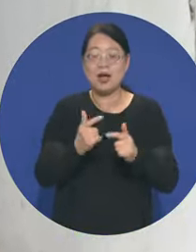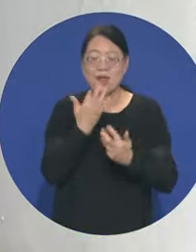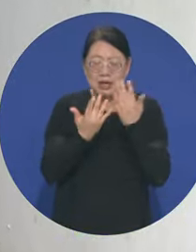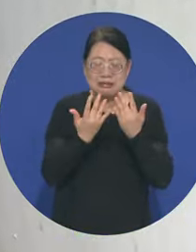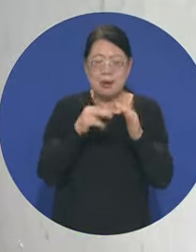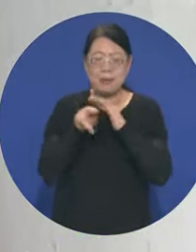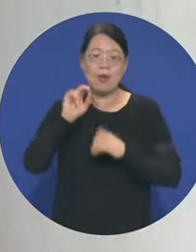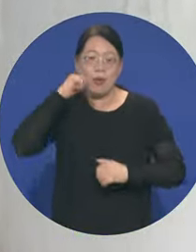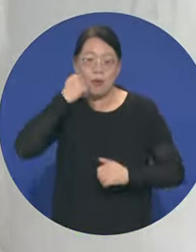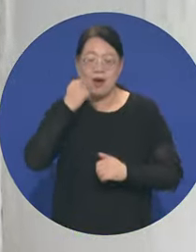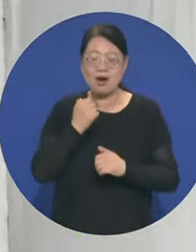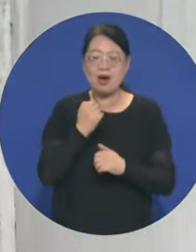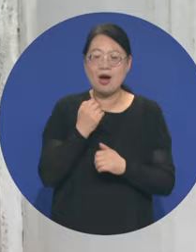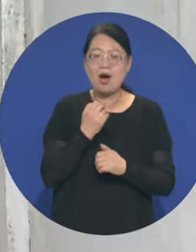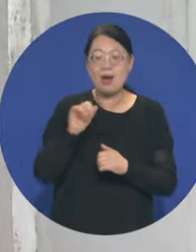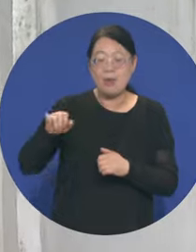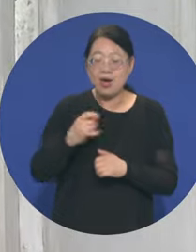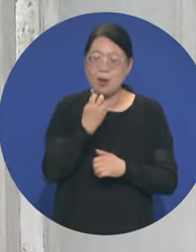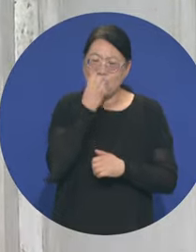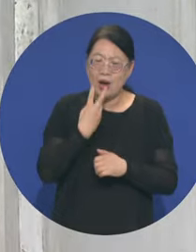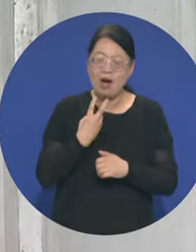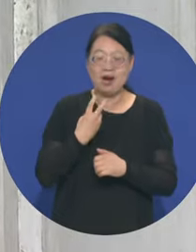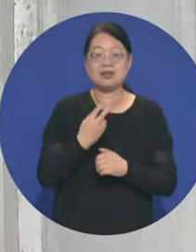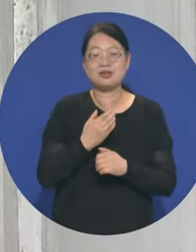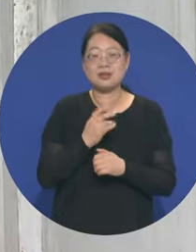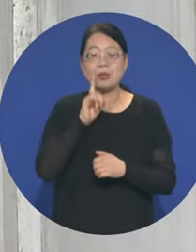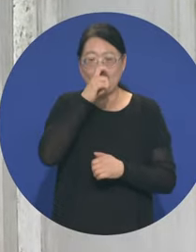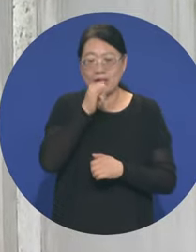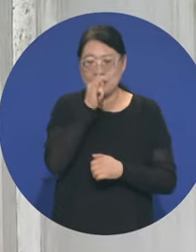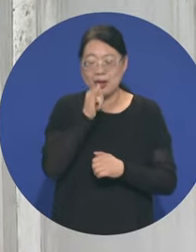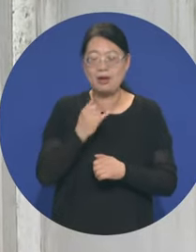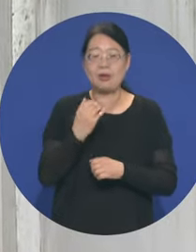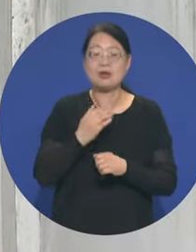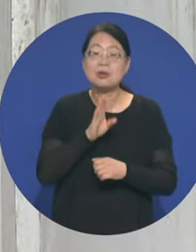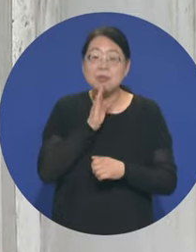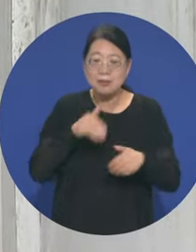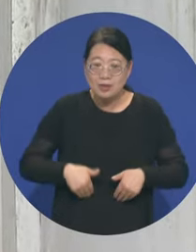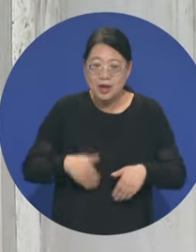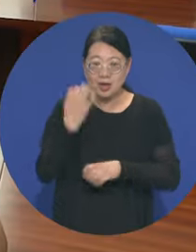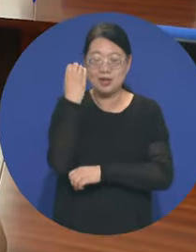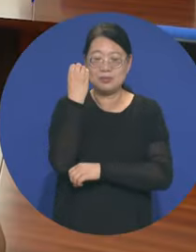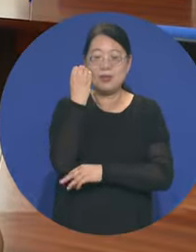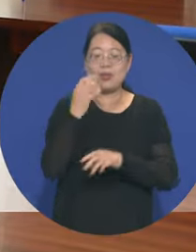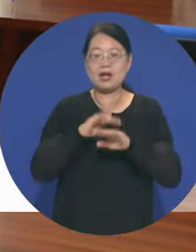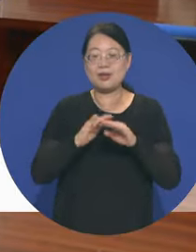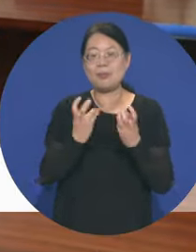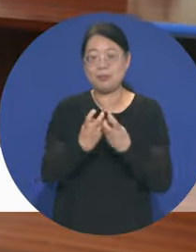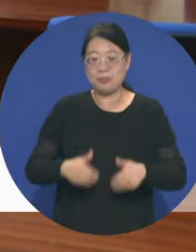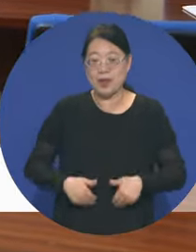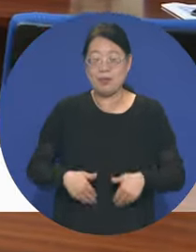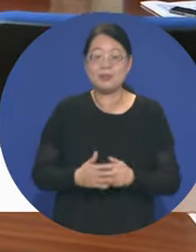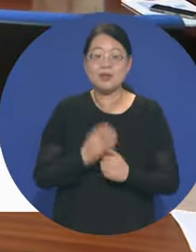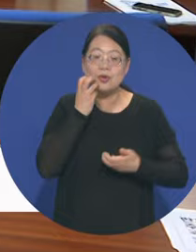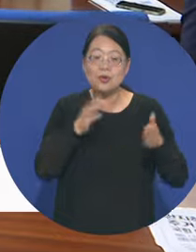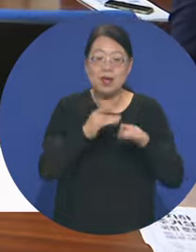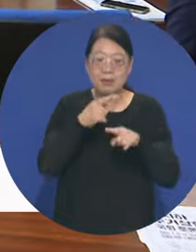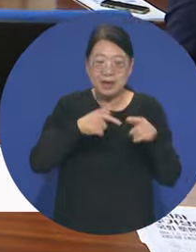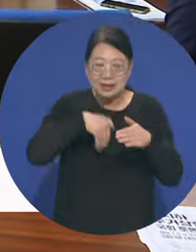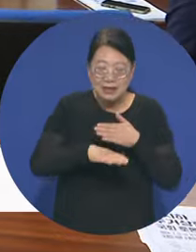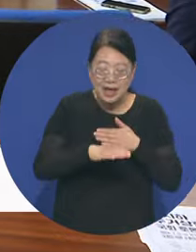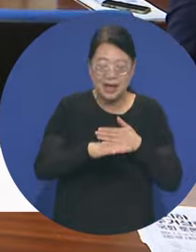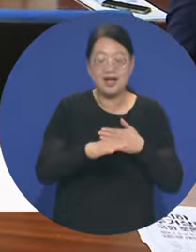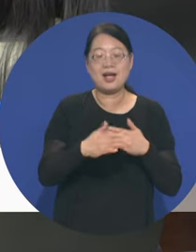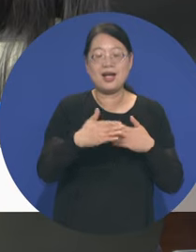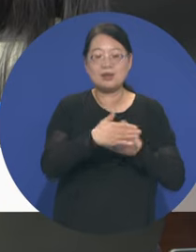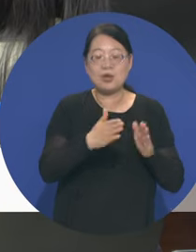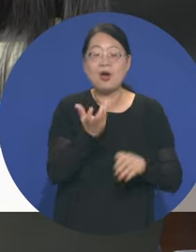벌레 곰팡이 등 위생에도 취약한데요 현실적이고 근본적인 해법이 절실합니다 이에 경기도가 반지아 주거